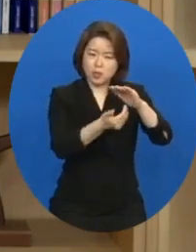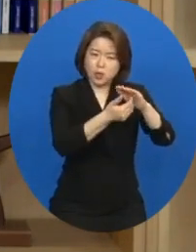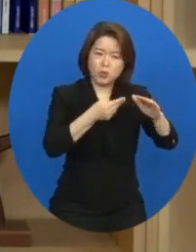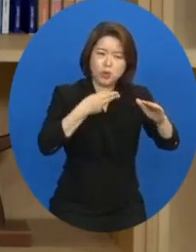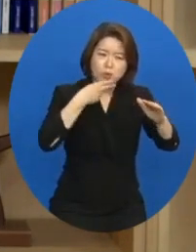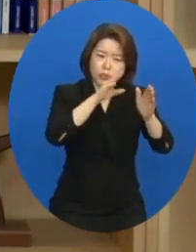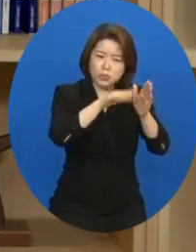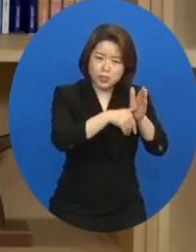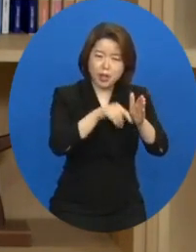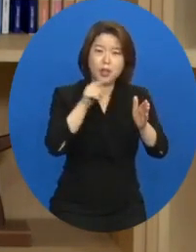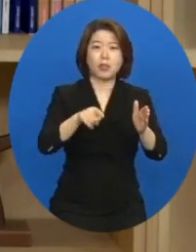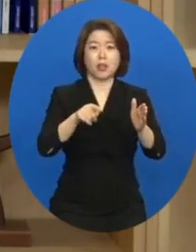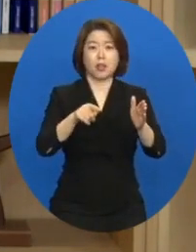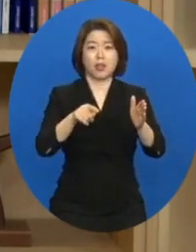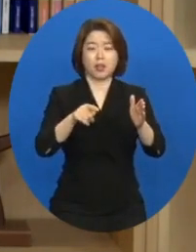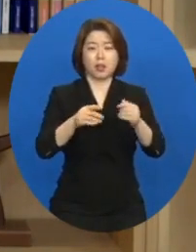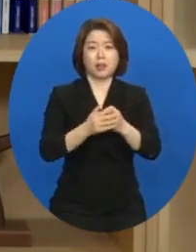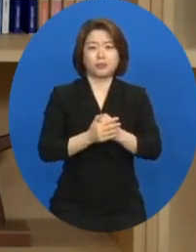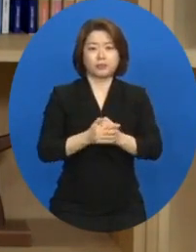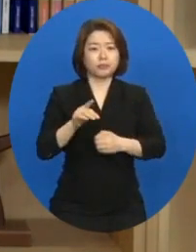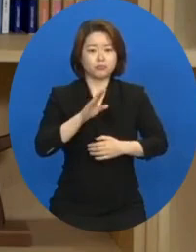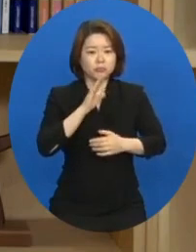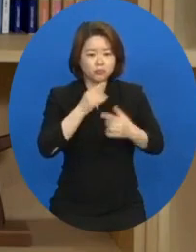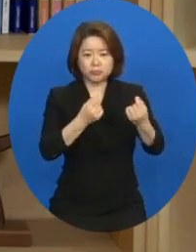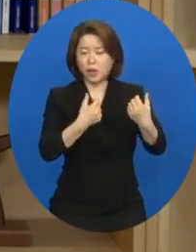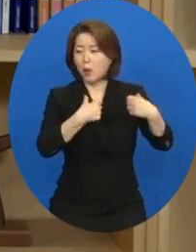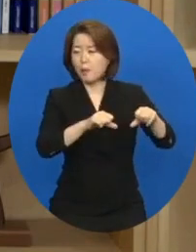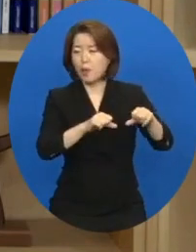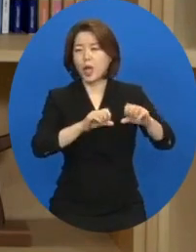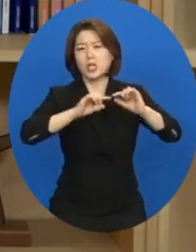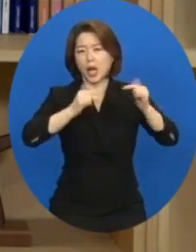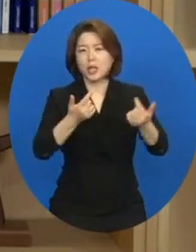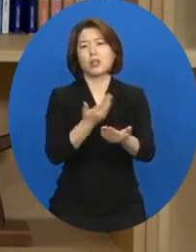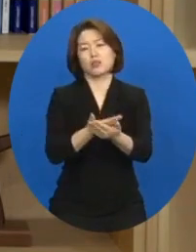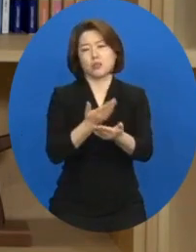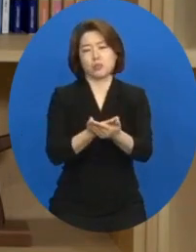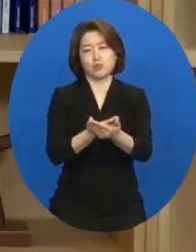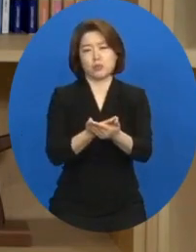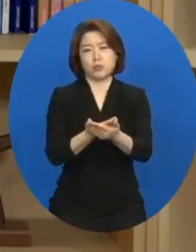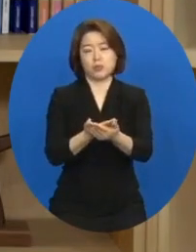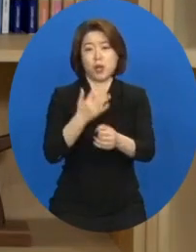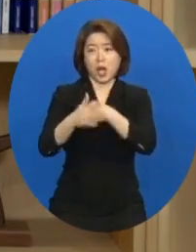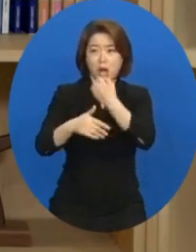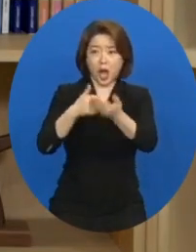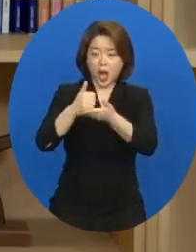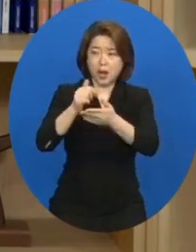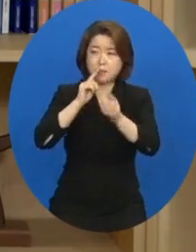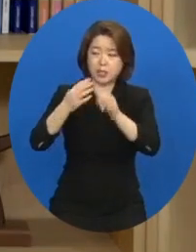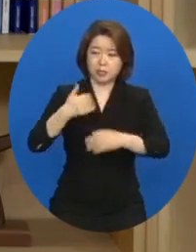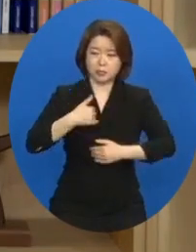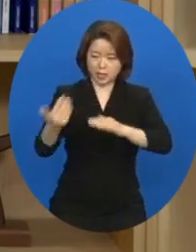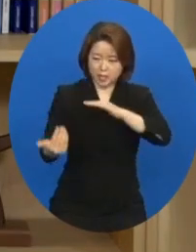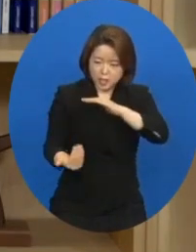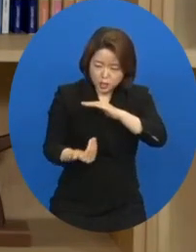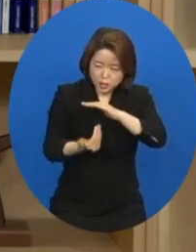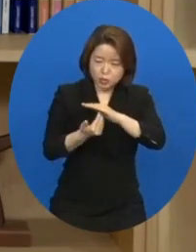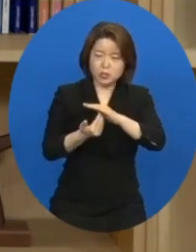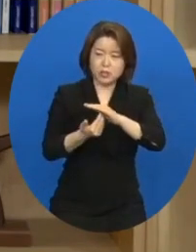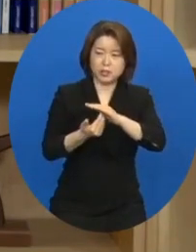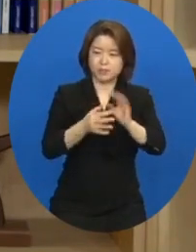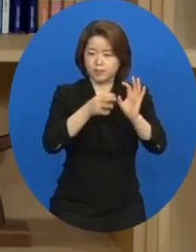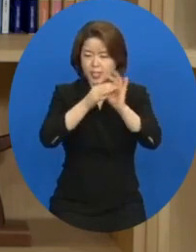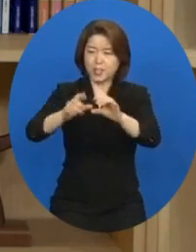그때 그걸 당연하게 받지 않게 주옵소서 하나님의 말씀이 내게 이루어지기를 선포하게